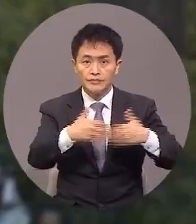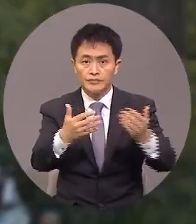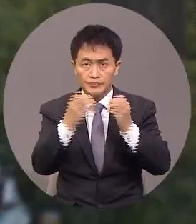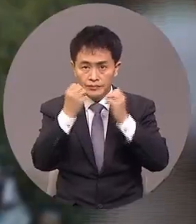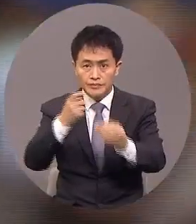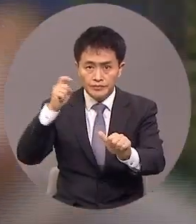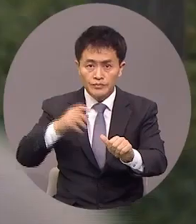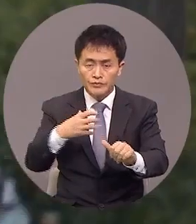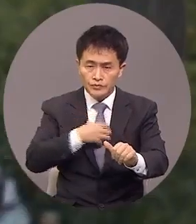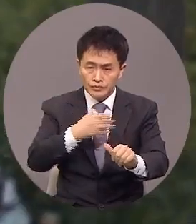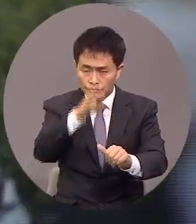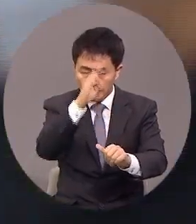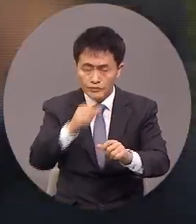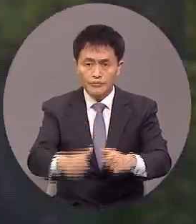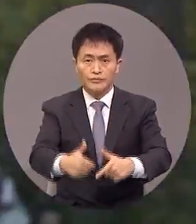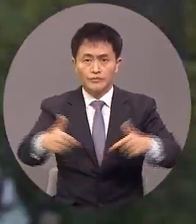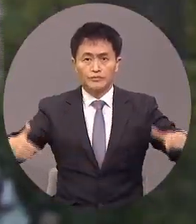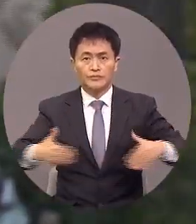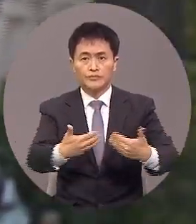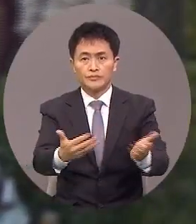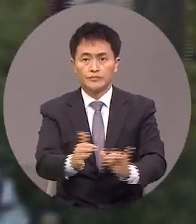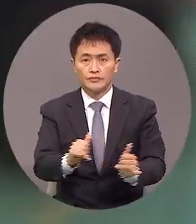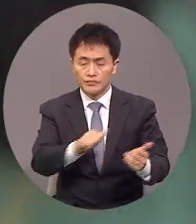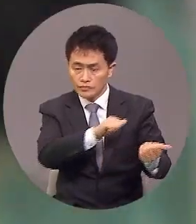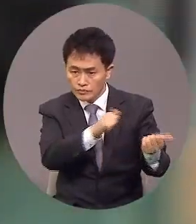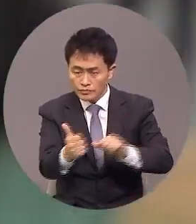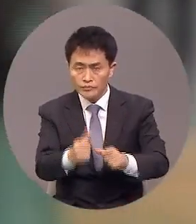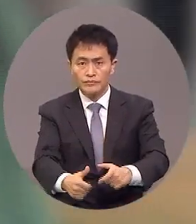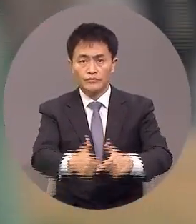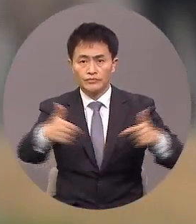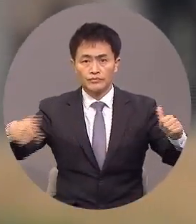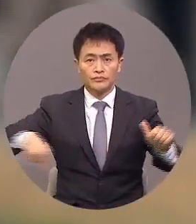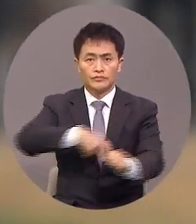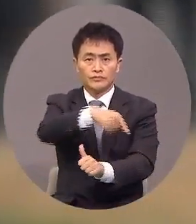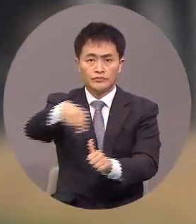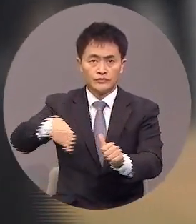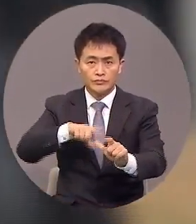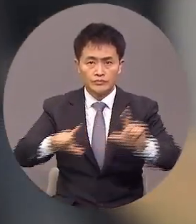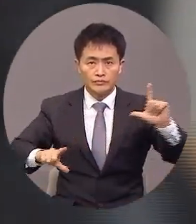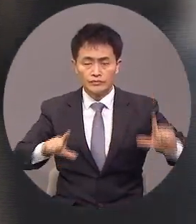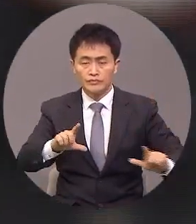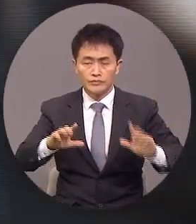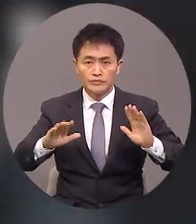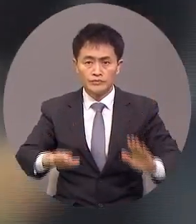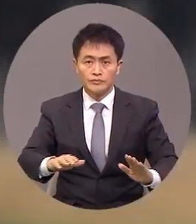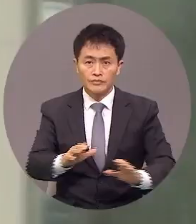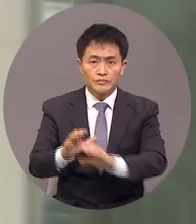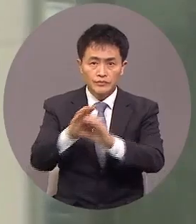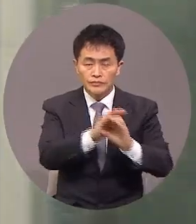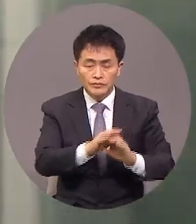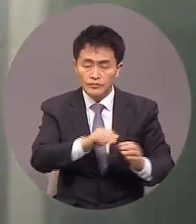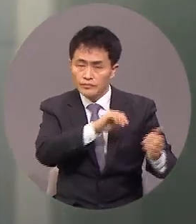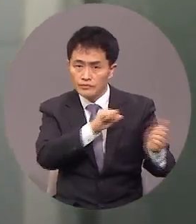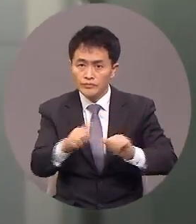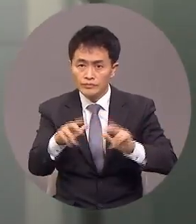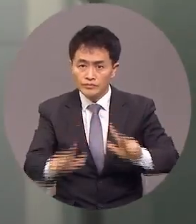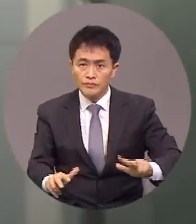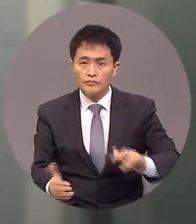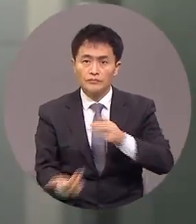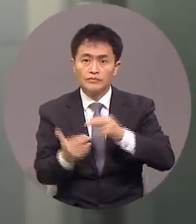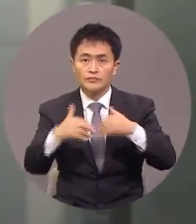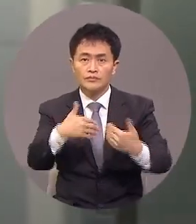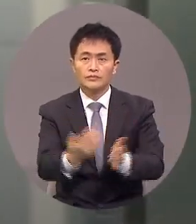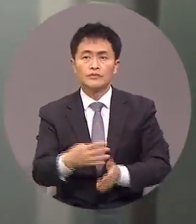확진자, 위중증 환자가 급증하며 사망자 수도 늘어나는 추세입니다. 국내 코로나19 사망자는 지금까지